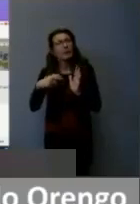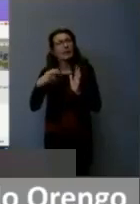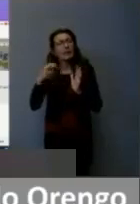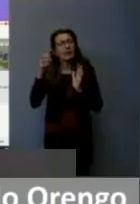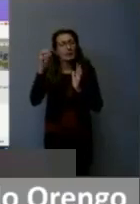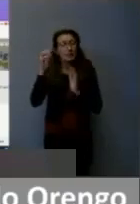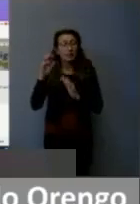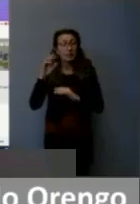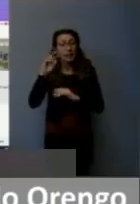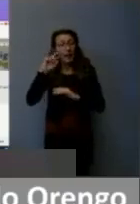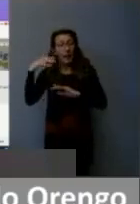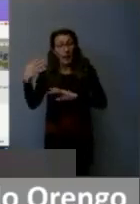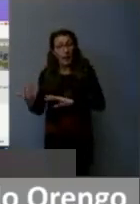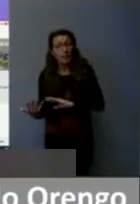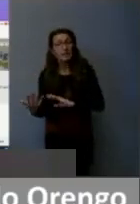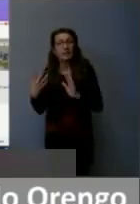tributarie,